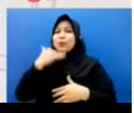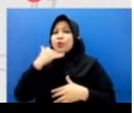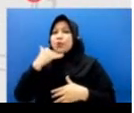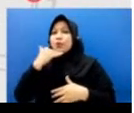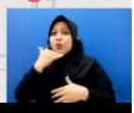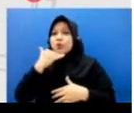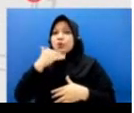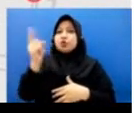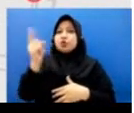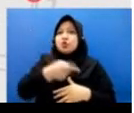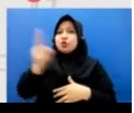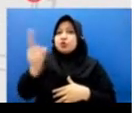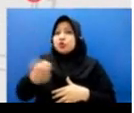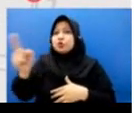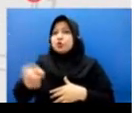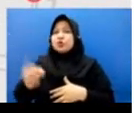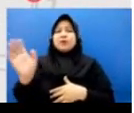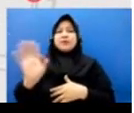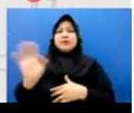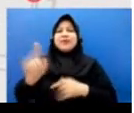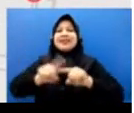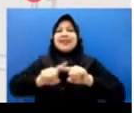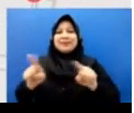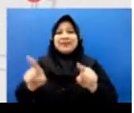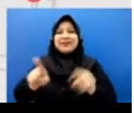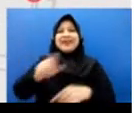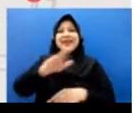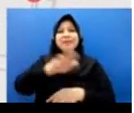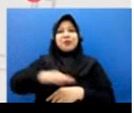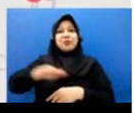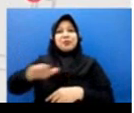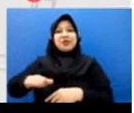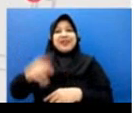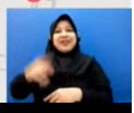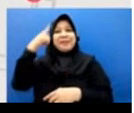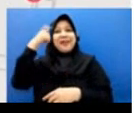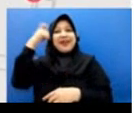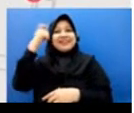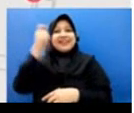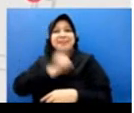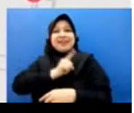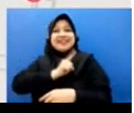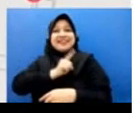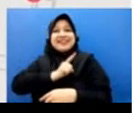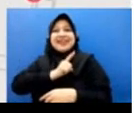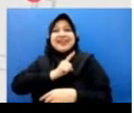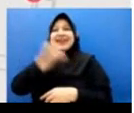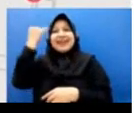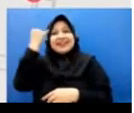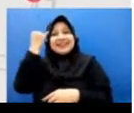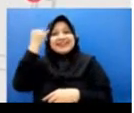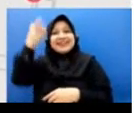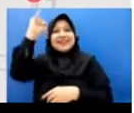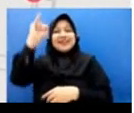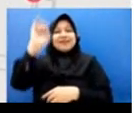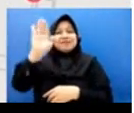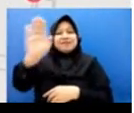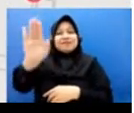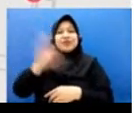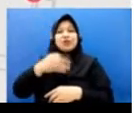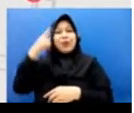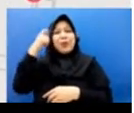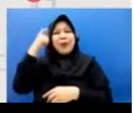menjadi seorang siswa atau siswi yang mandiri dalam belajar dan mempunyai inisiatif sendiri untuk menjadi seseorang yang ingin belajar dan belajar terus